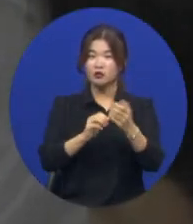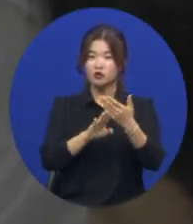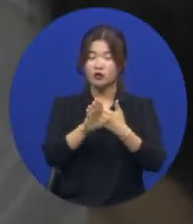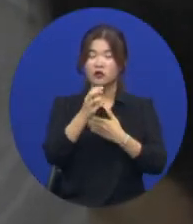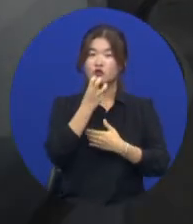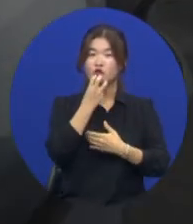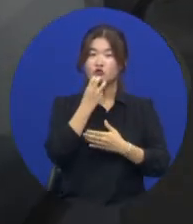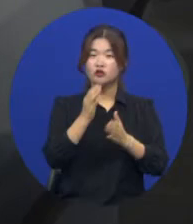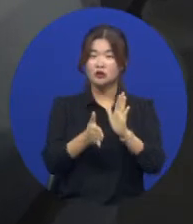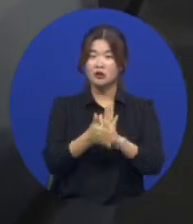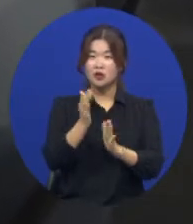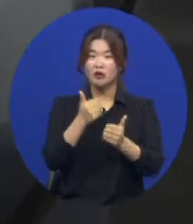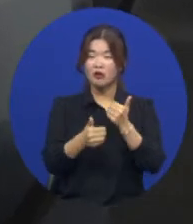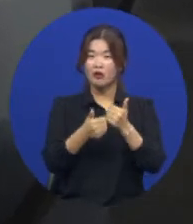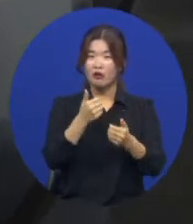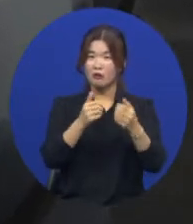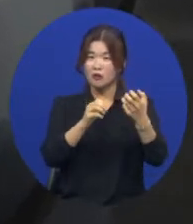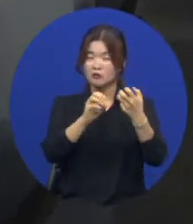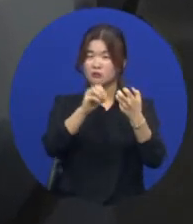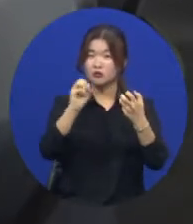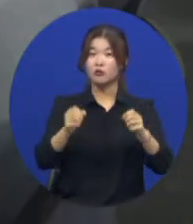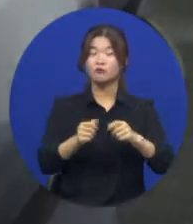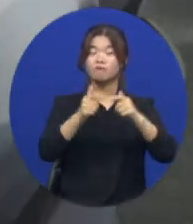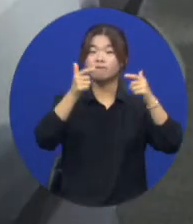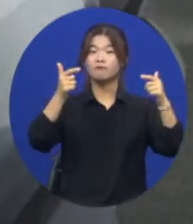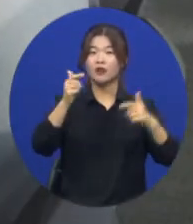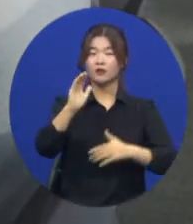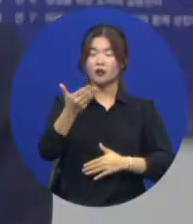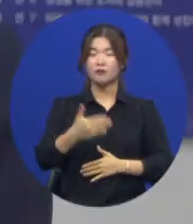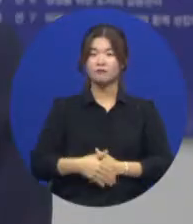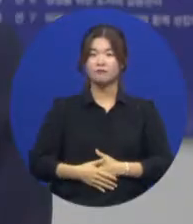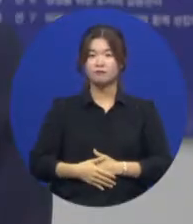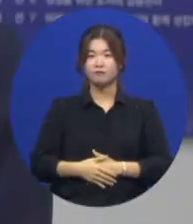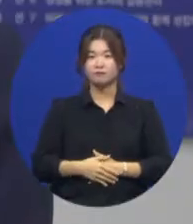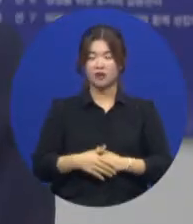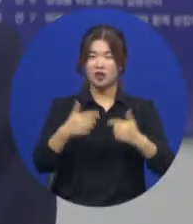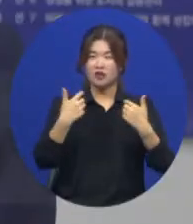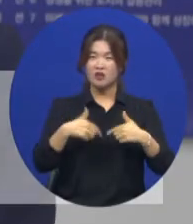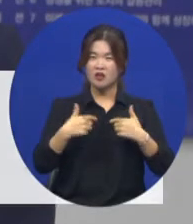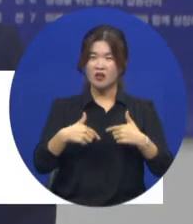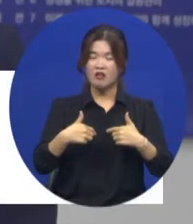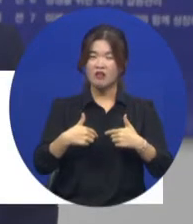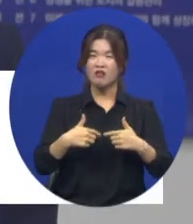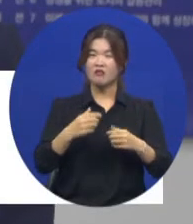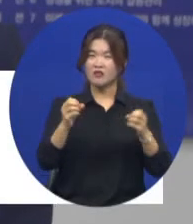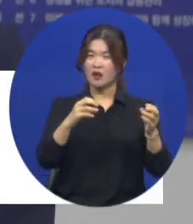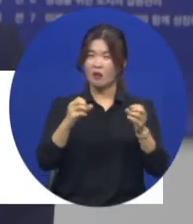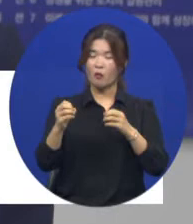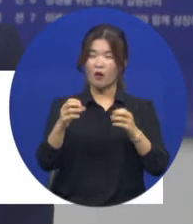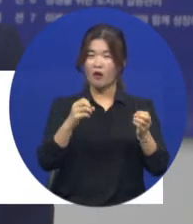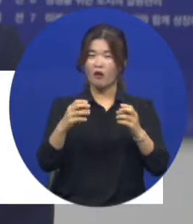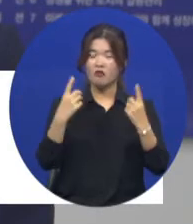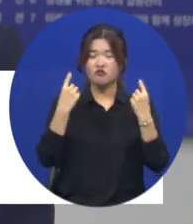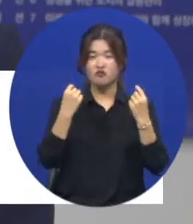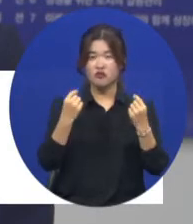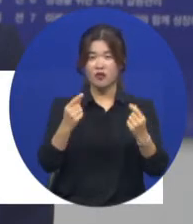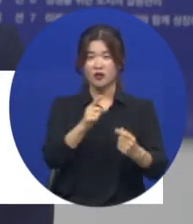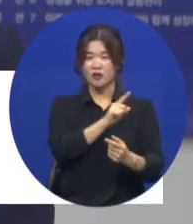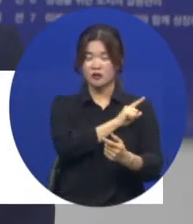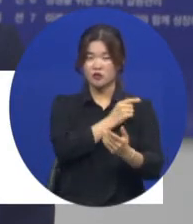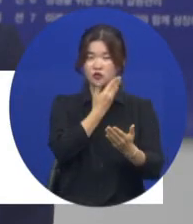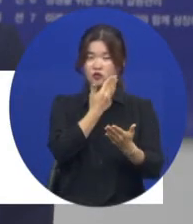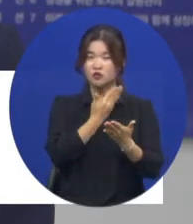서울시의 갈등 해결률은 80%로 높아졌습니다. 늘 채널, 대화 채널을 유지하고 있는 게 가장 중요한 것